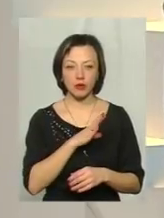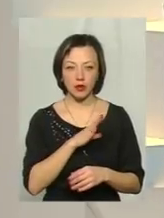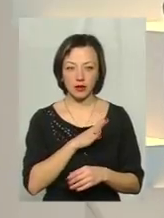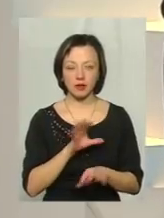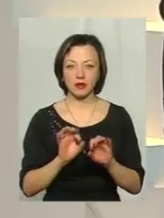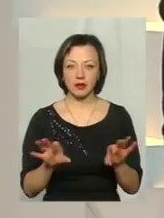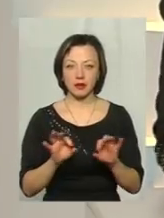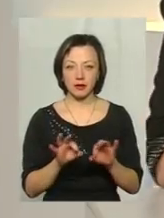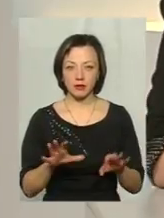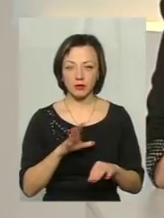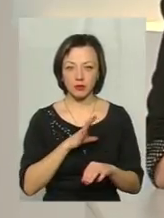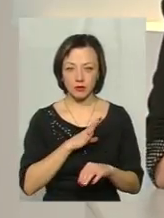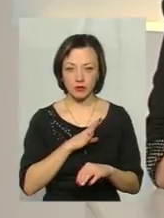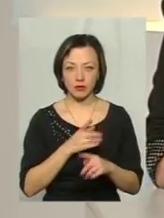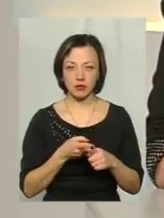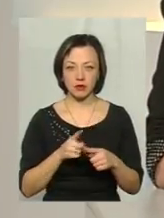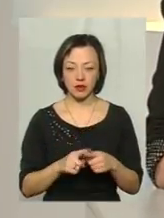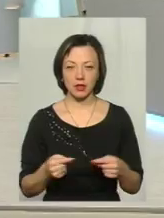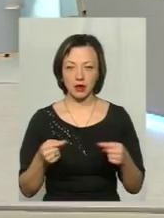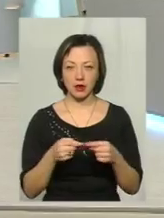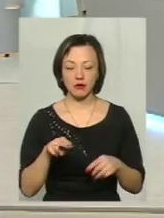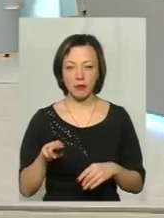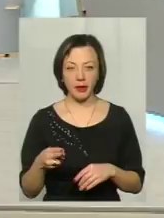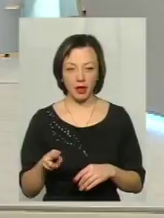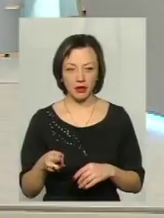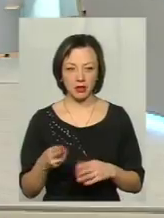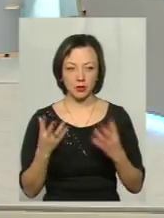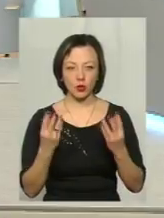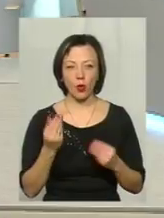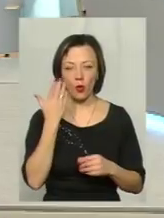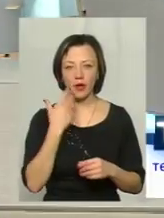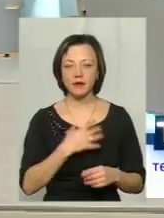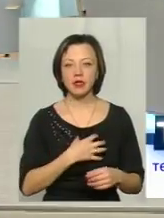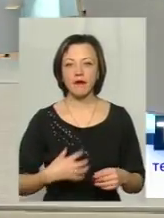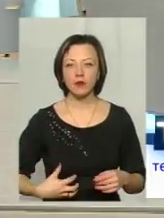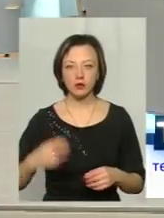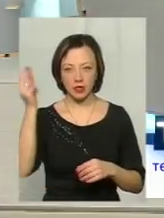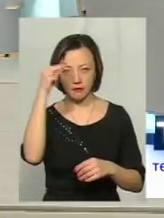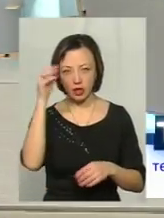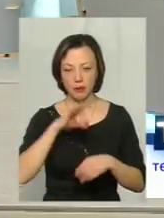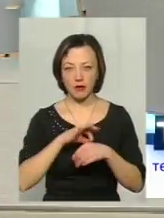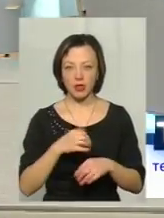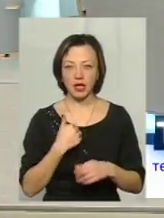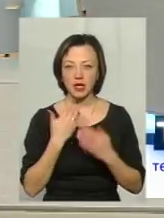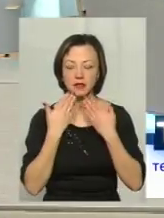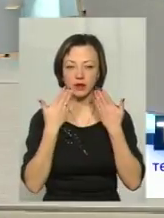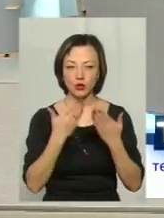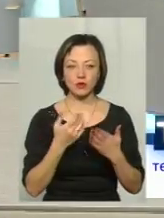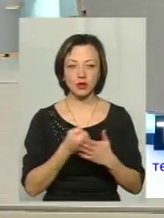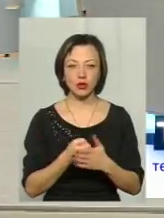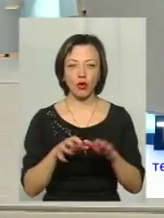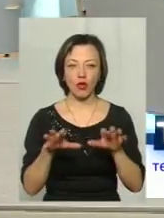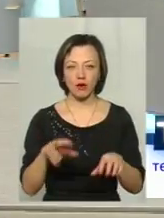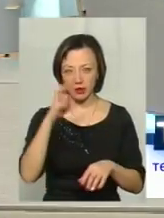Да, я був от якраз в п'ятницю, коли в Славуті проходили ці навчання, я звернувся до голови